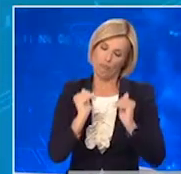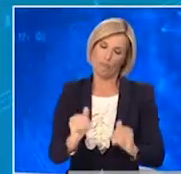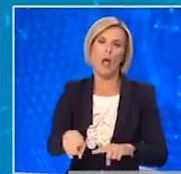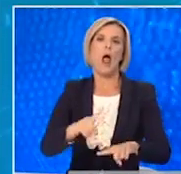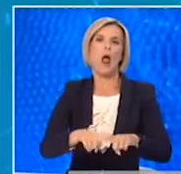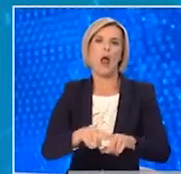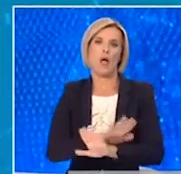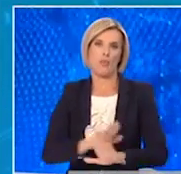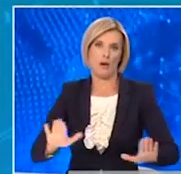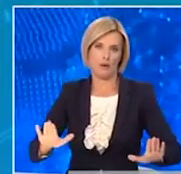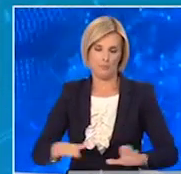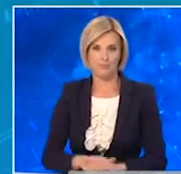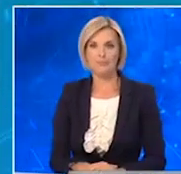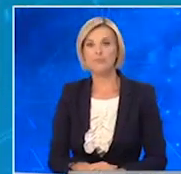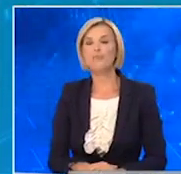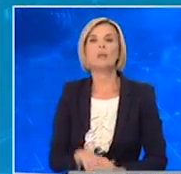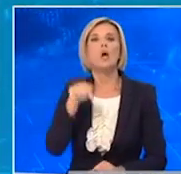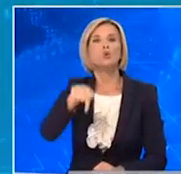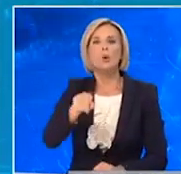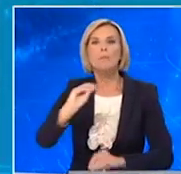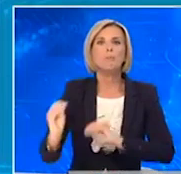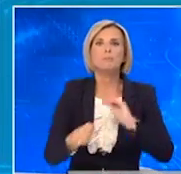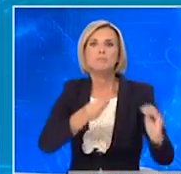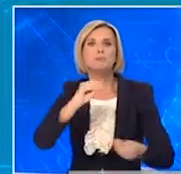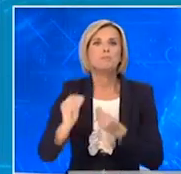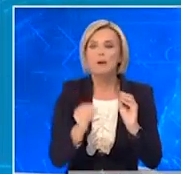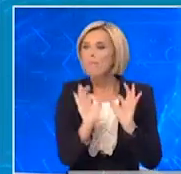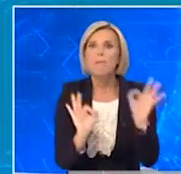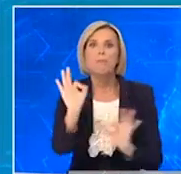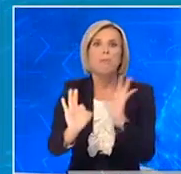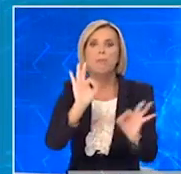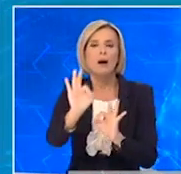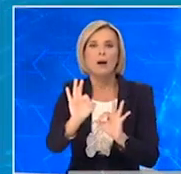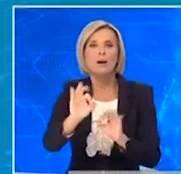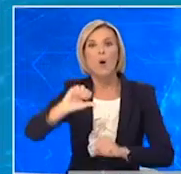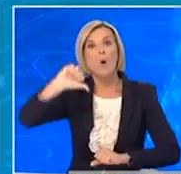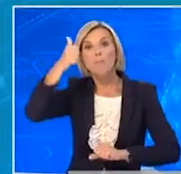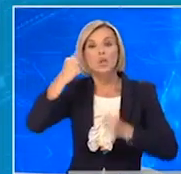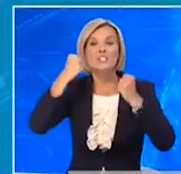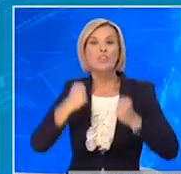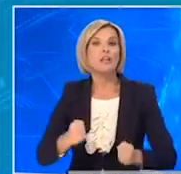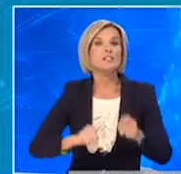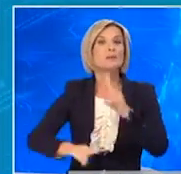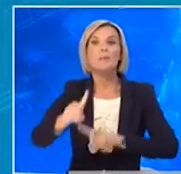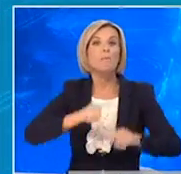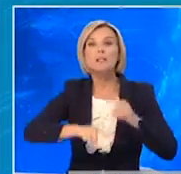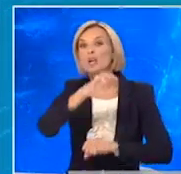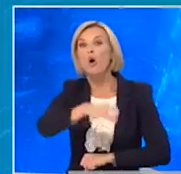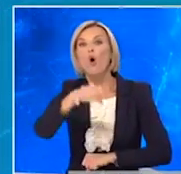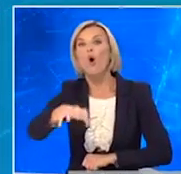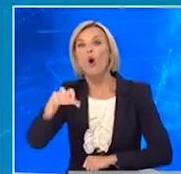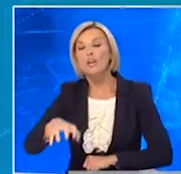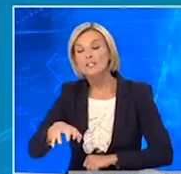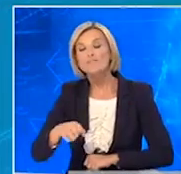μας. Όσον αφορά στην προέλευση των κρουσμάτων, τις 4 από τις 5 πρώτες θέσεις εξακολουθούν να καταλαμβάνουν φίλες χώρες